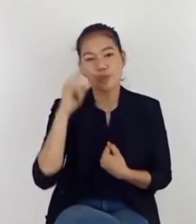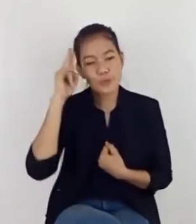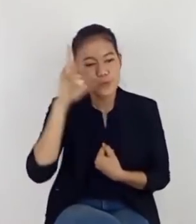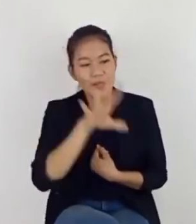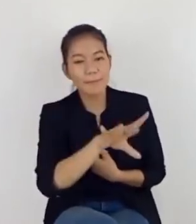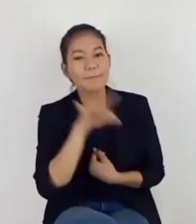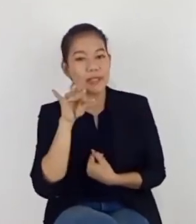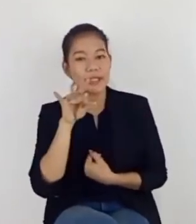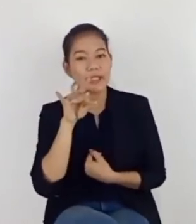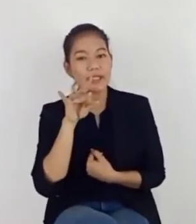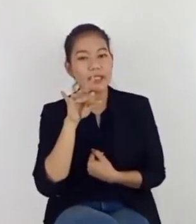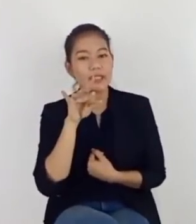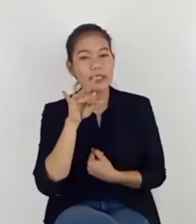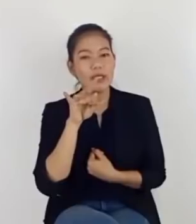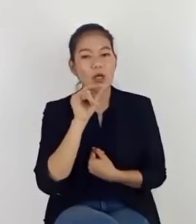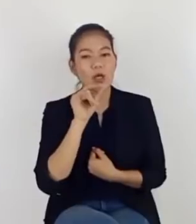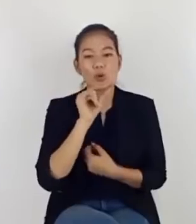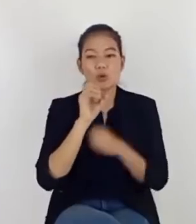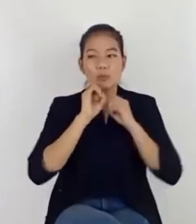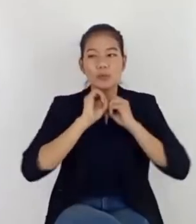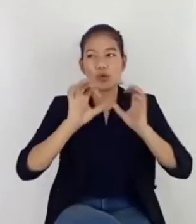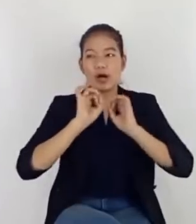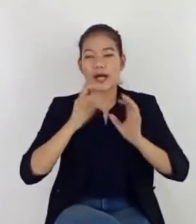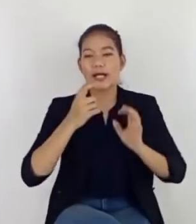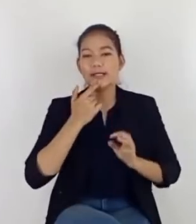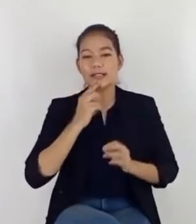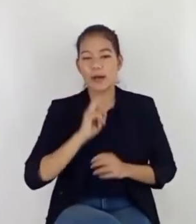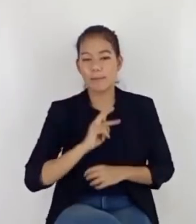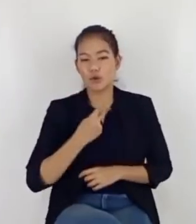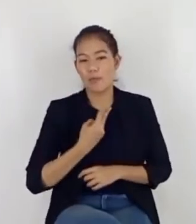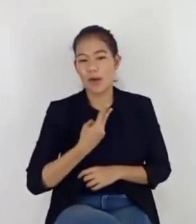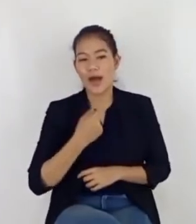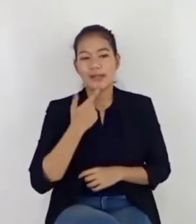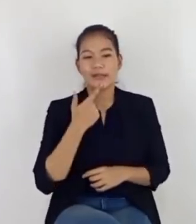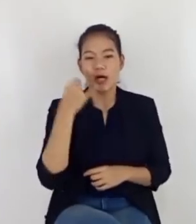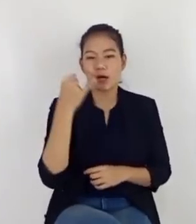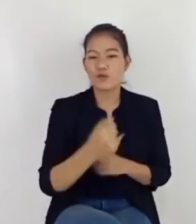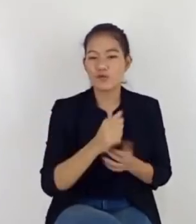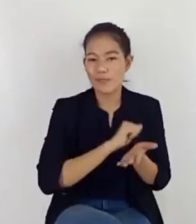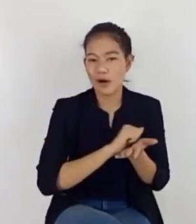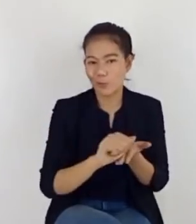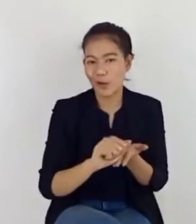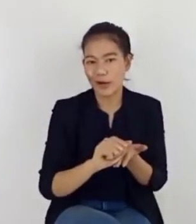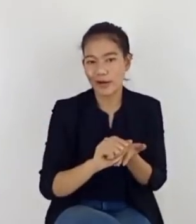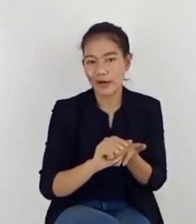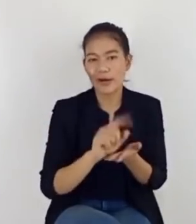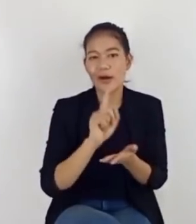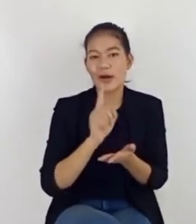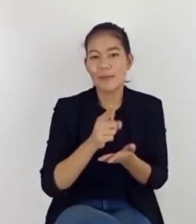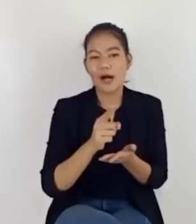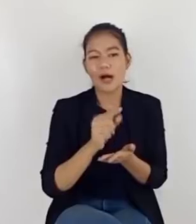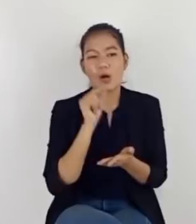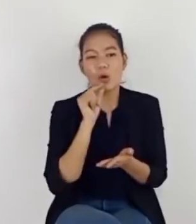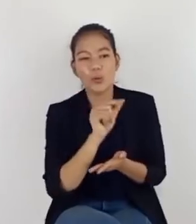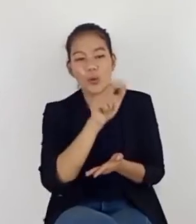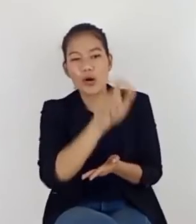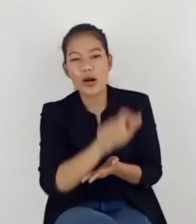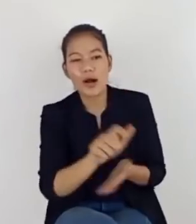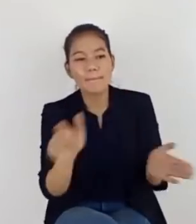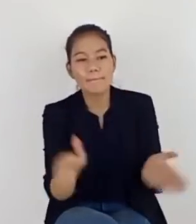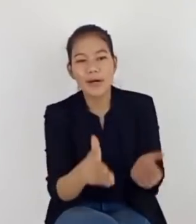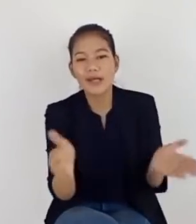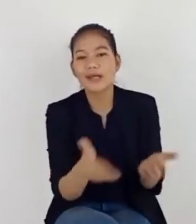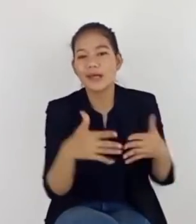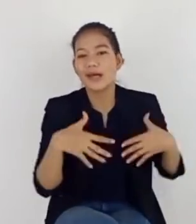Tuhan yang menyuarakan tentang pertobatan dengan pengampunan, sehingga itu boleh menghibur mereka